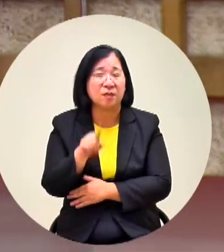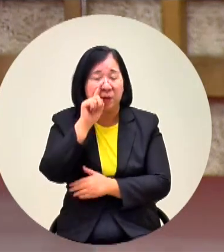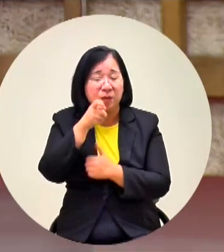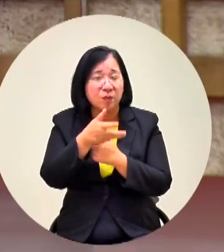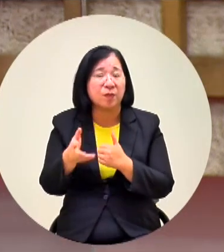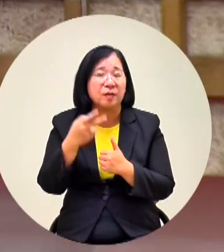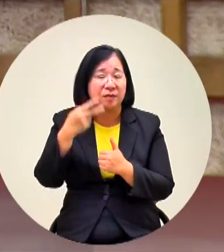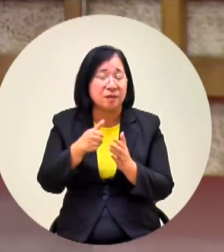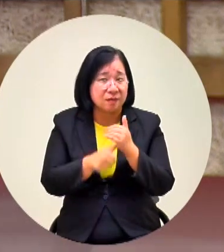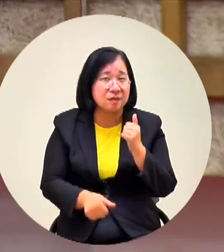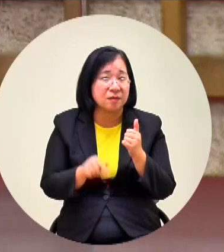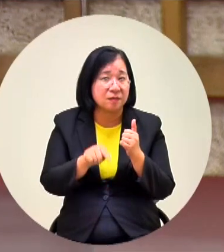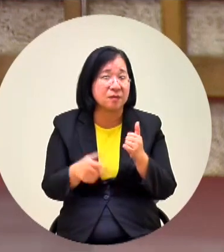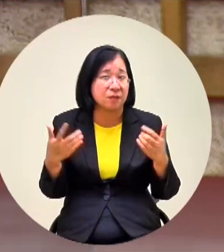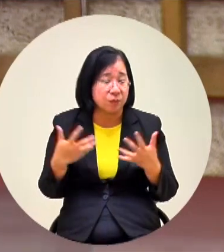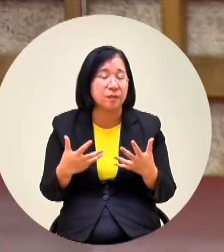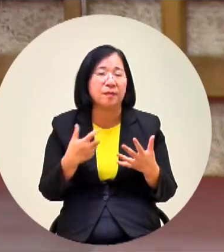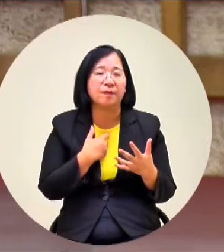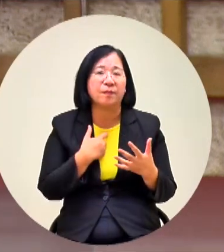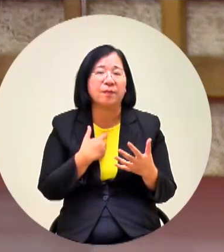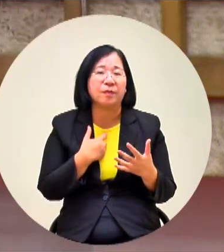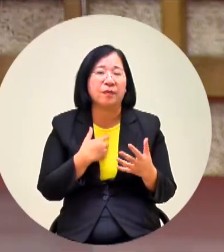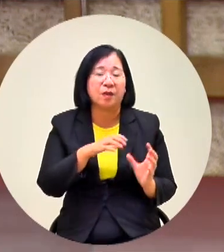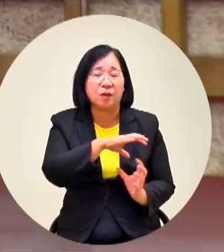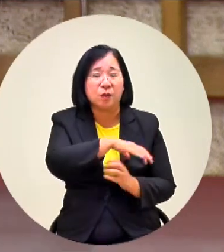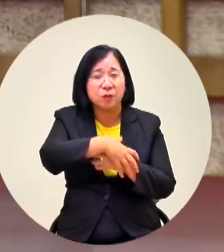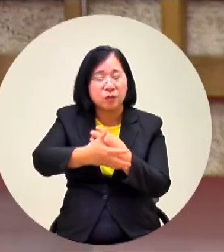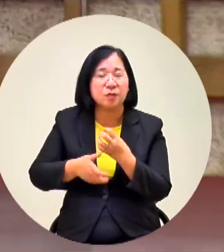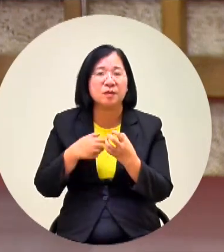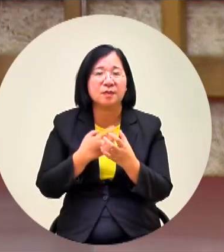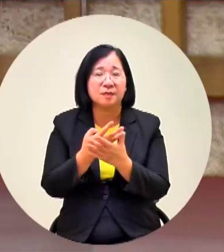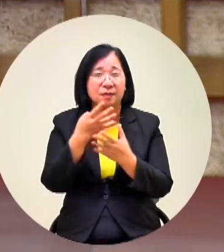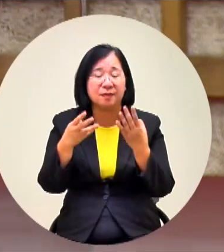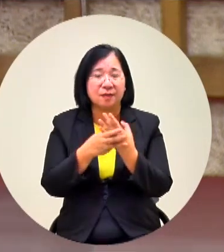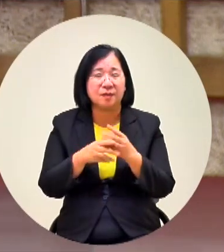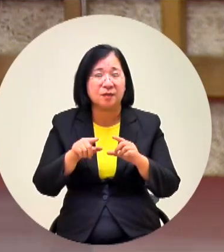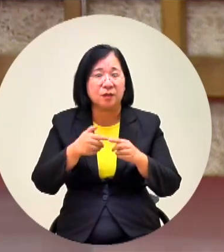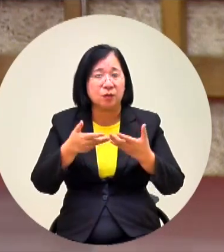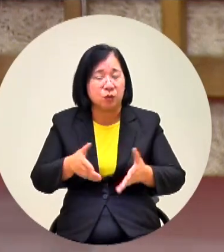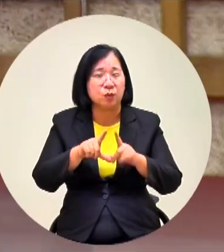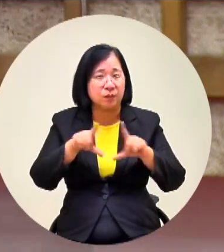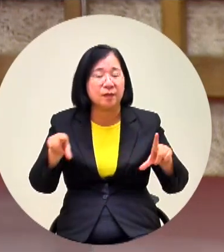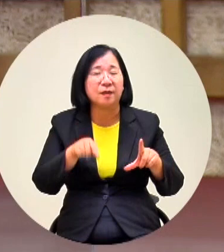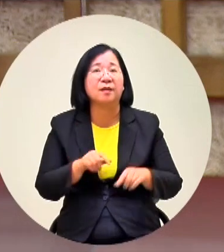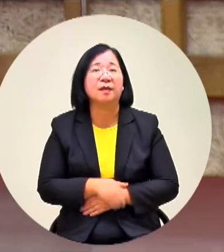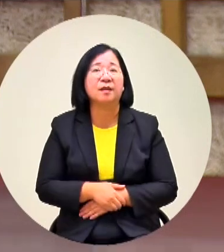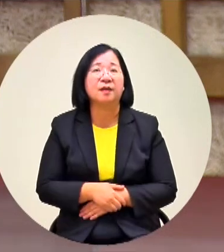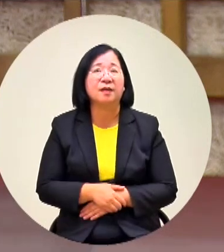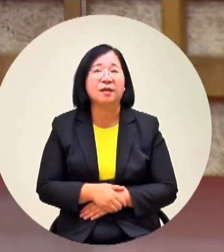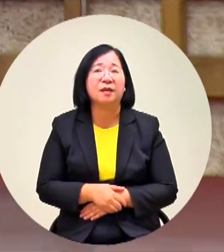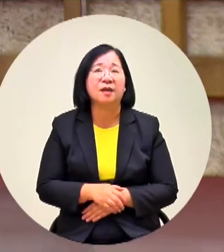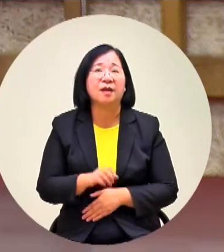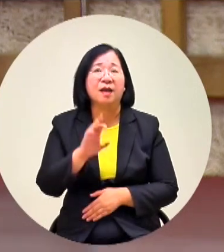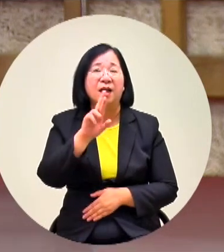们全世界各国的重大产业也都纷纷响应 RE100 的行列，未来的生产的过程当中，希